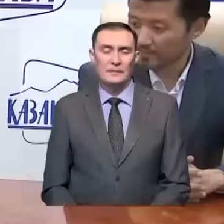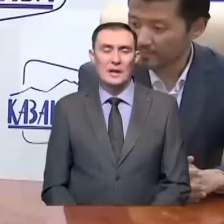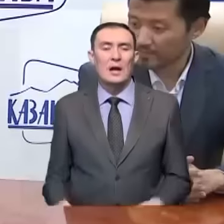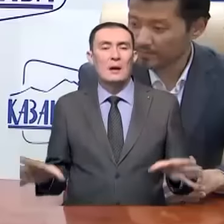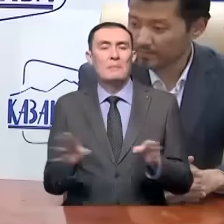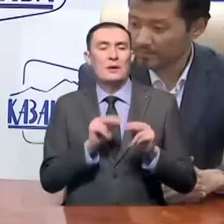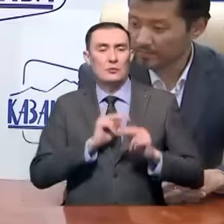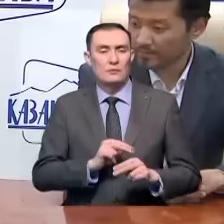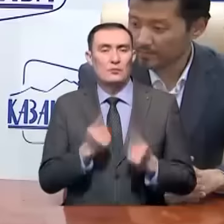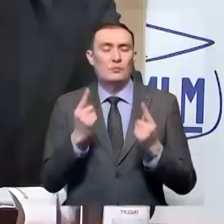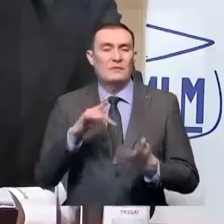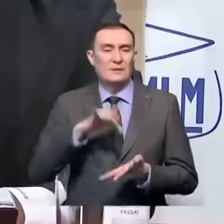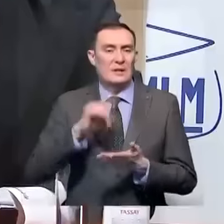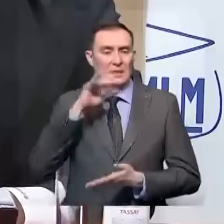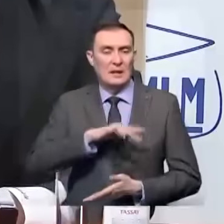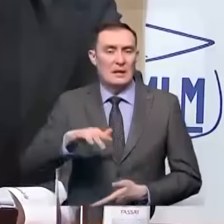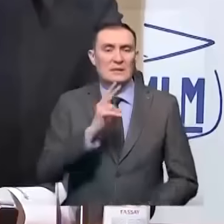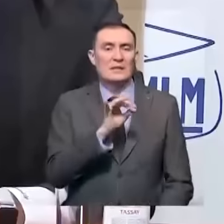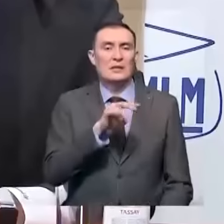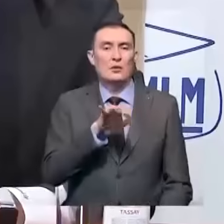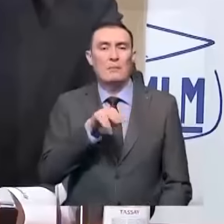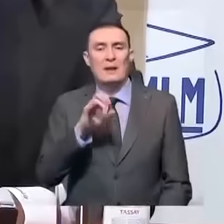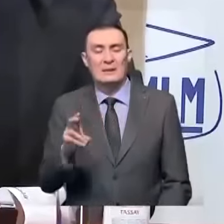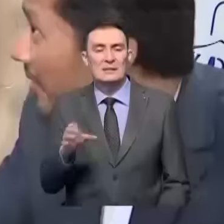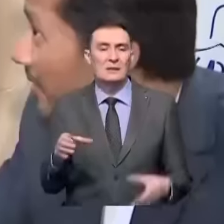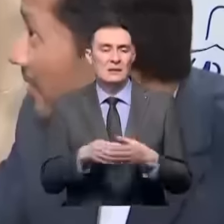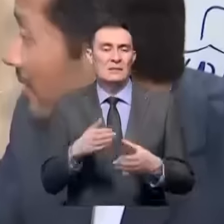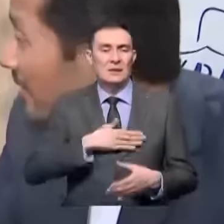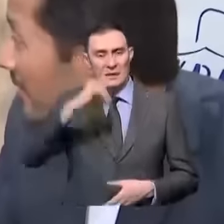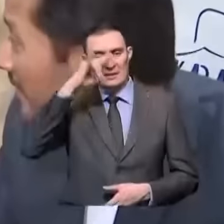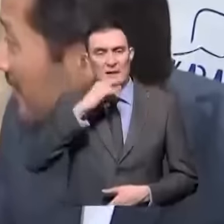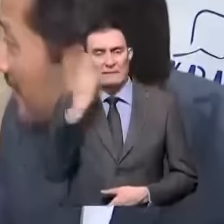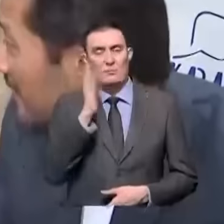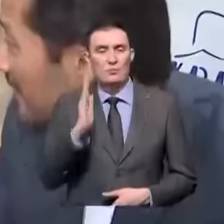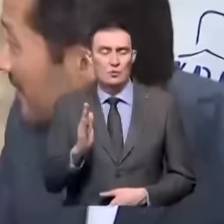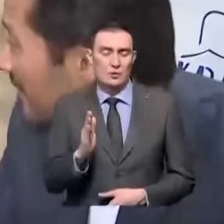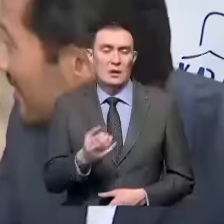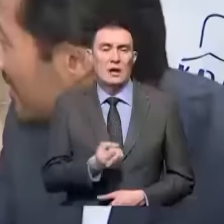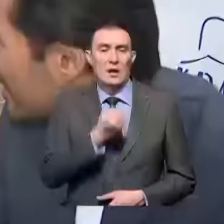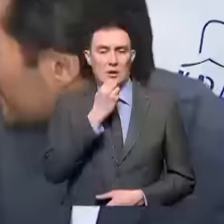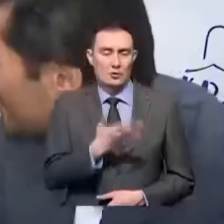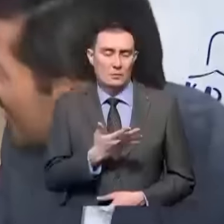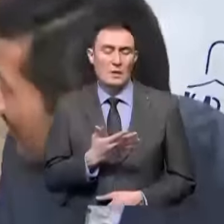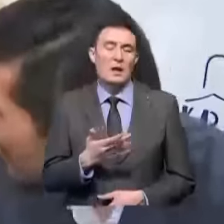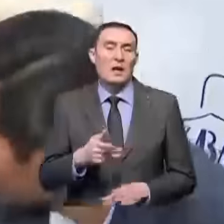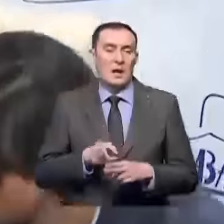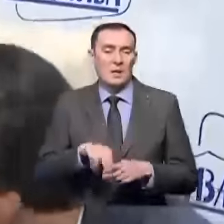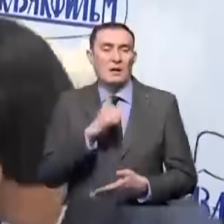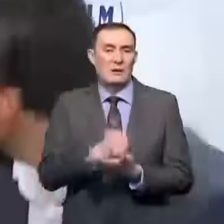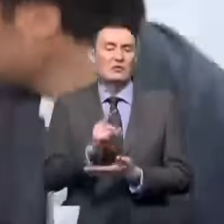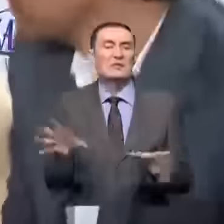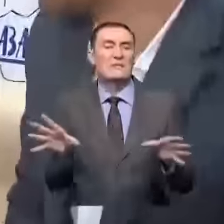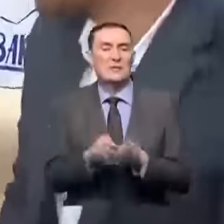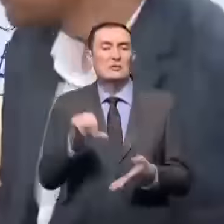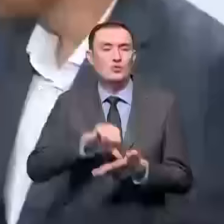Партнерство крупнейшей Центральной Азии, сети киноплексов и главной киностудии нашей страны обещает быть достаточно плодотворным. Главное это, конечно же,